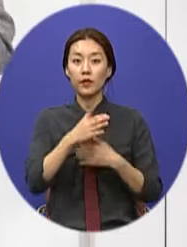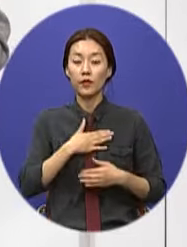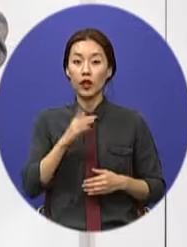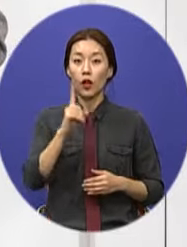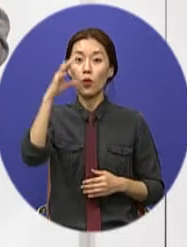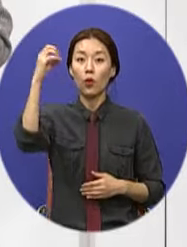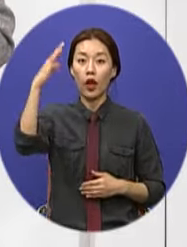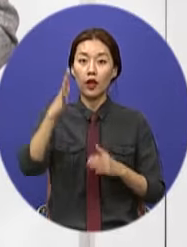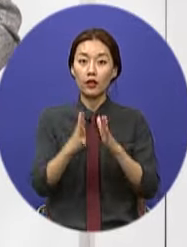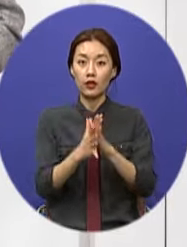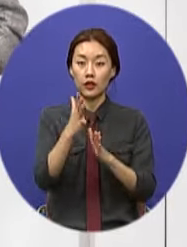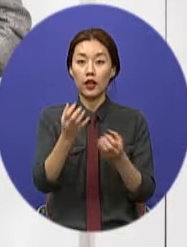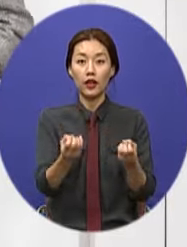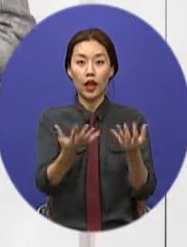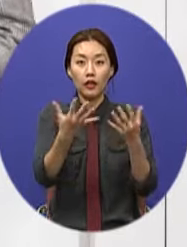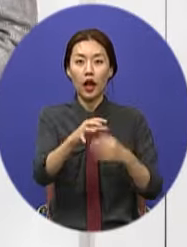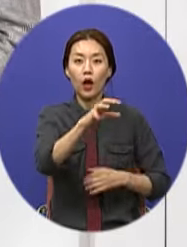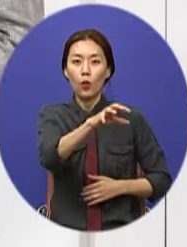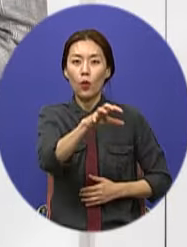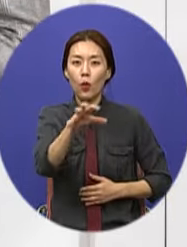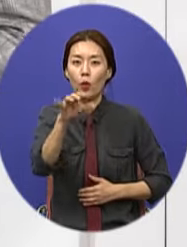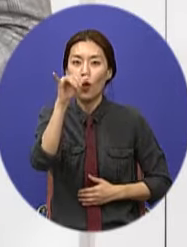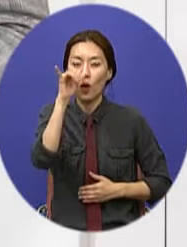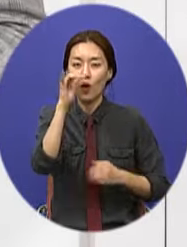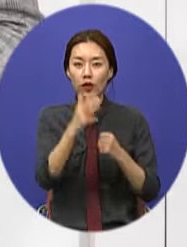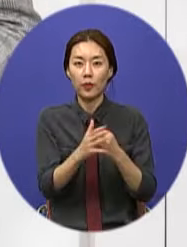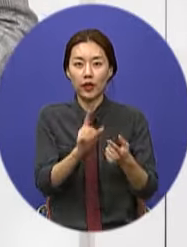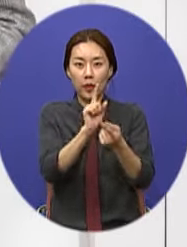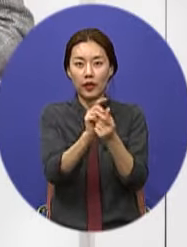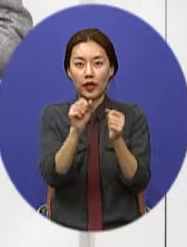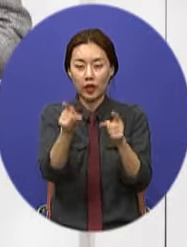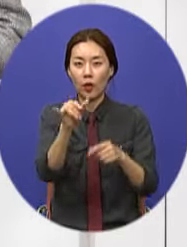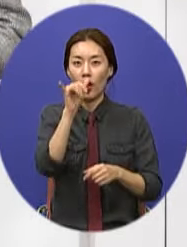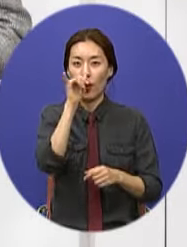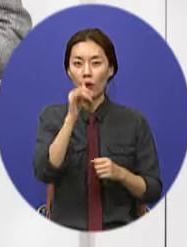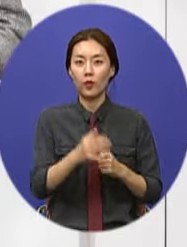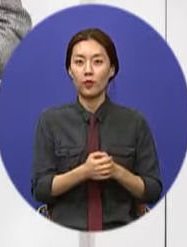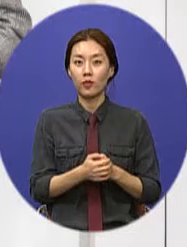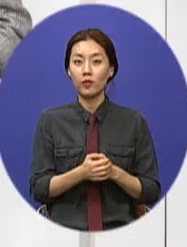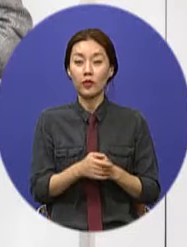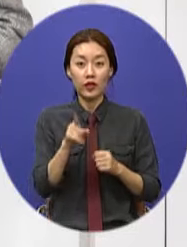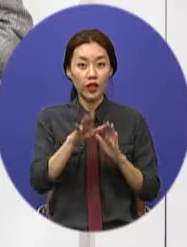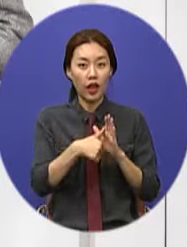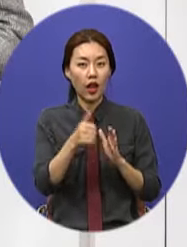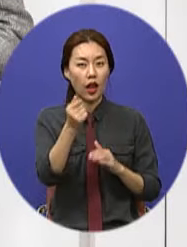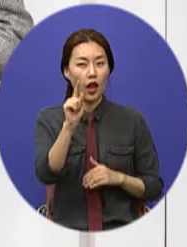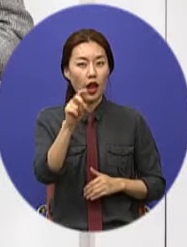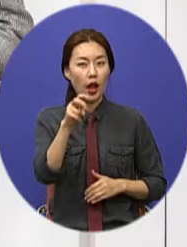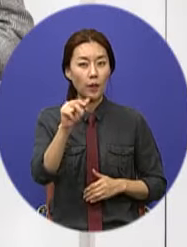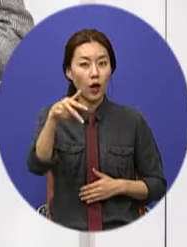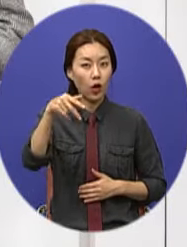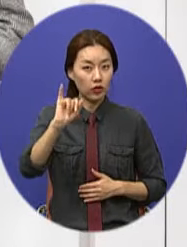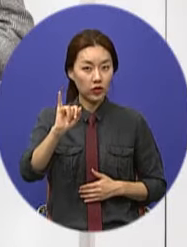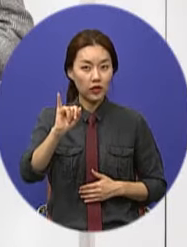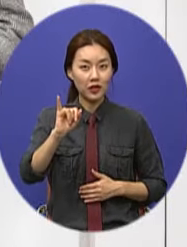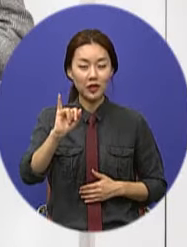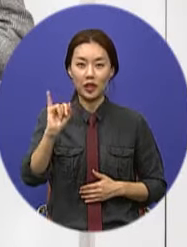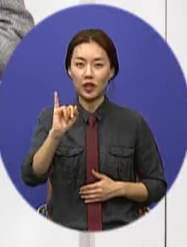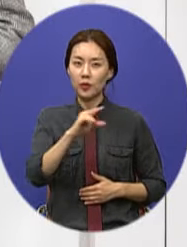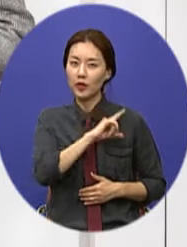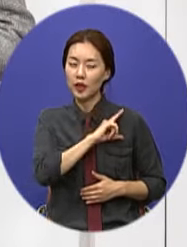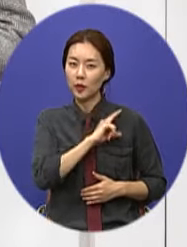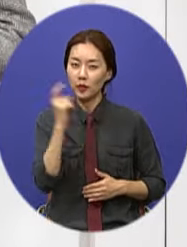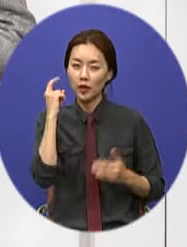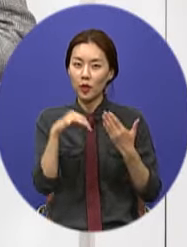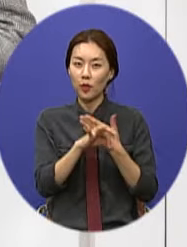고양시 행사장에 종종 나타나니까 그렇지. 만날 예, 예. 기회가 있을 거예요. 그때 어머니 함영지 요런 예. 이제 이름이